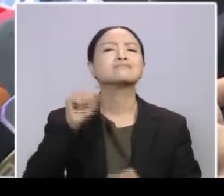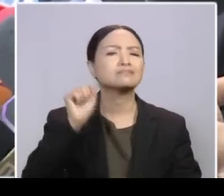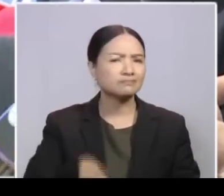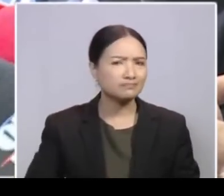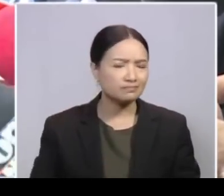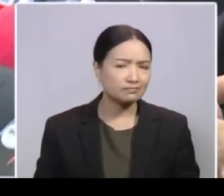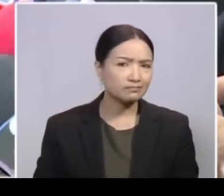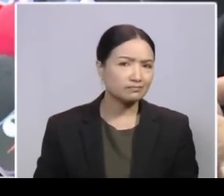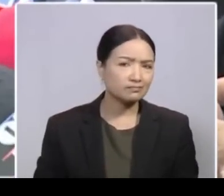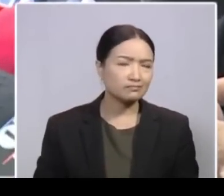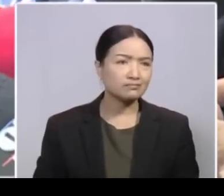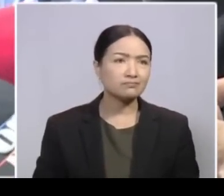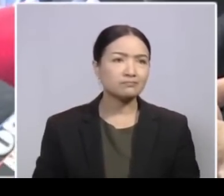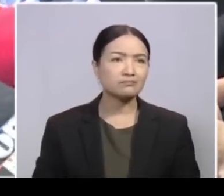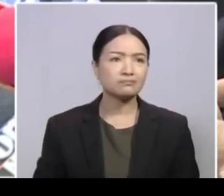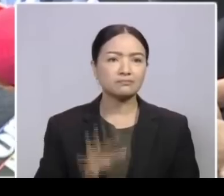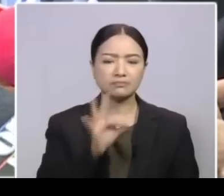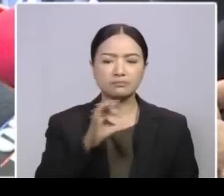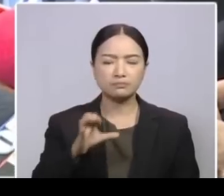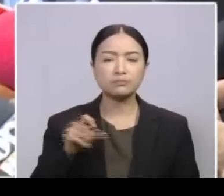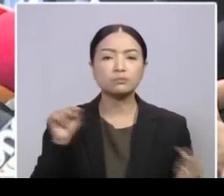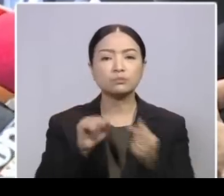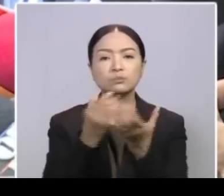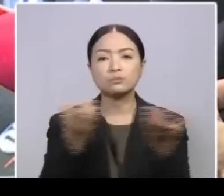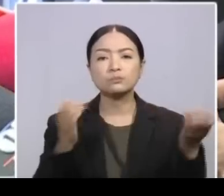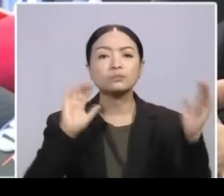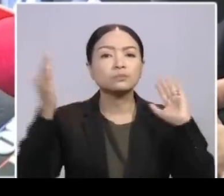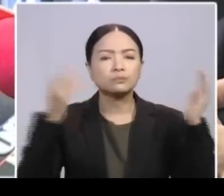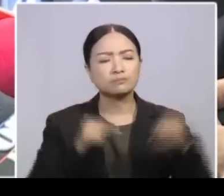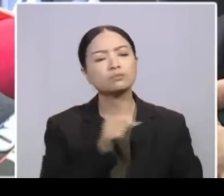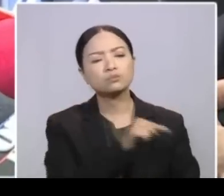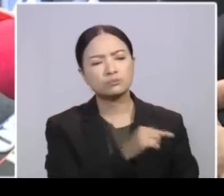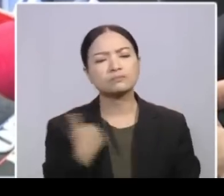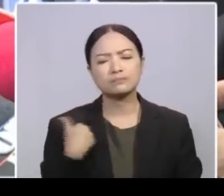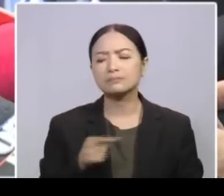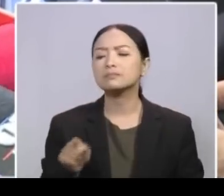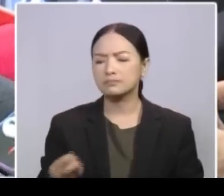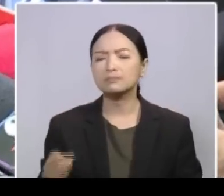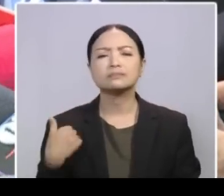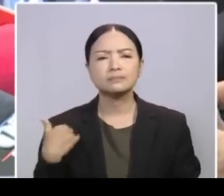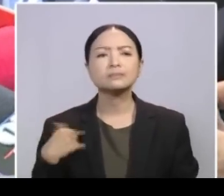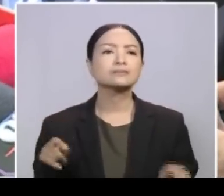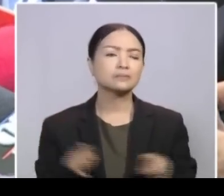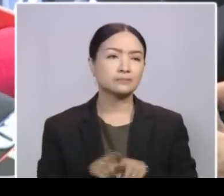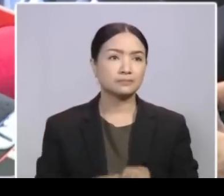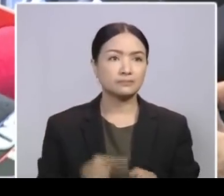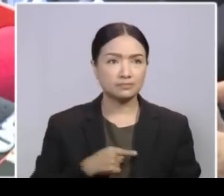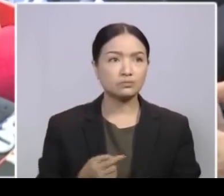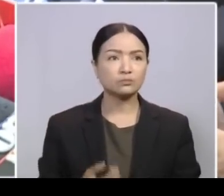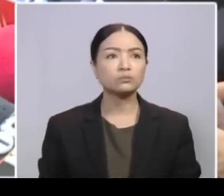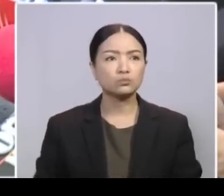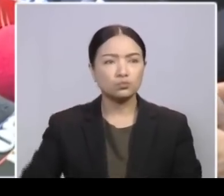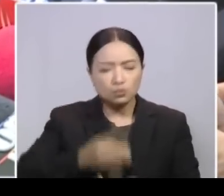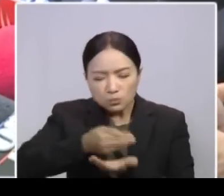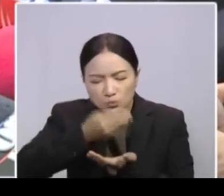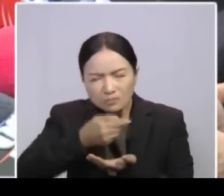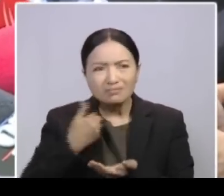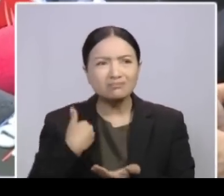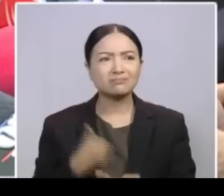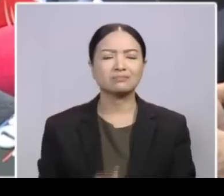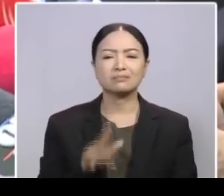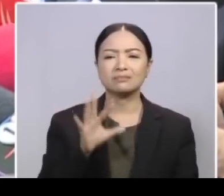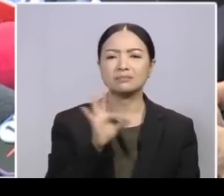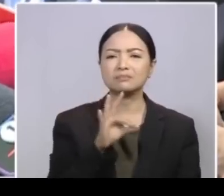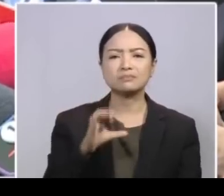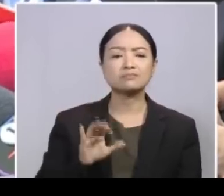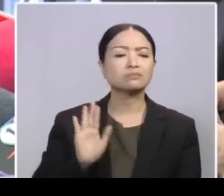แบบคุณชลน่านบอกว่ามี FC ประชาธิปไตยต่างคนต่างมี FC วันนี้ผมไม่ทันเกาเหลามาเอาจริงนะเห็นนี่คือ FC เพื่อไท